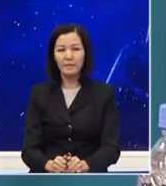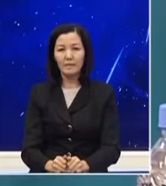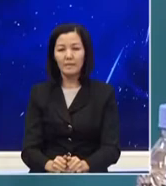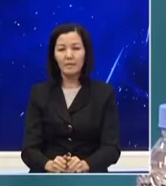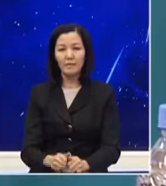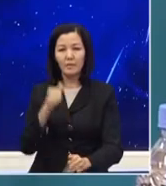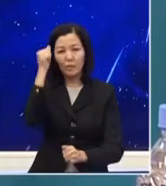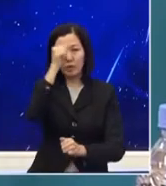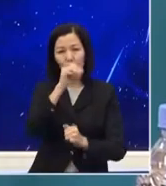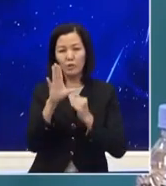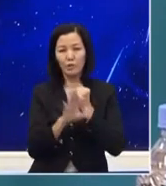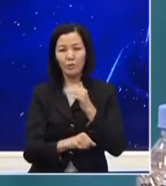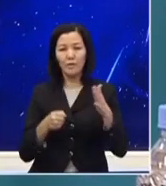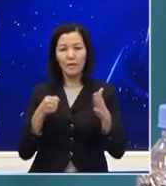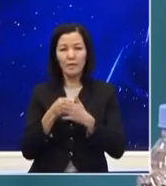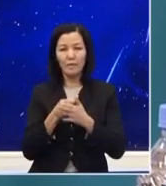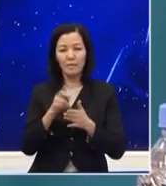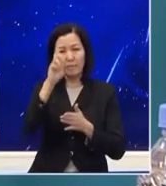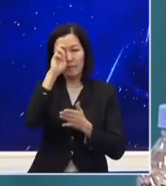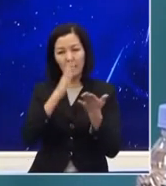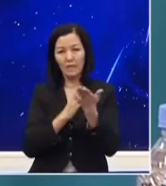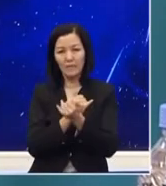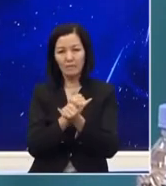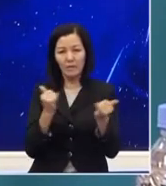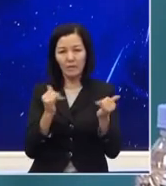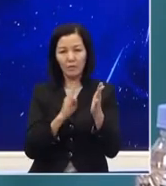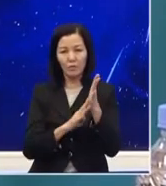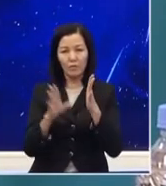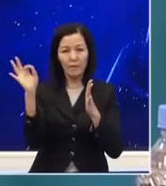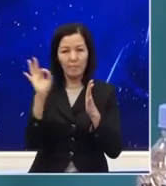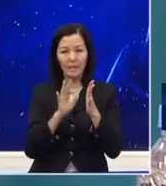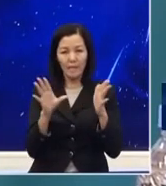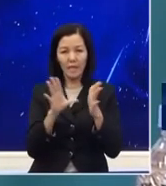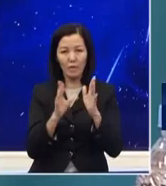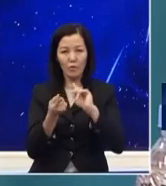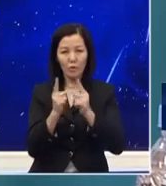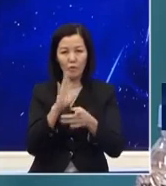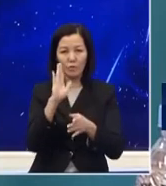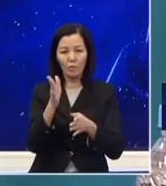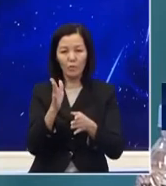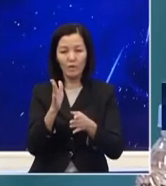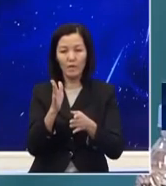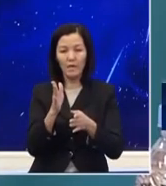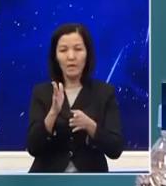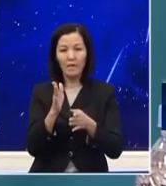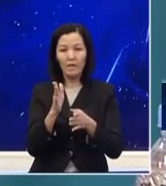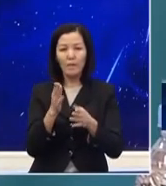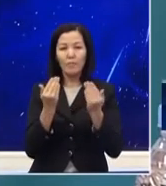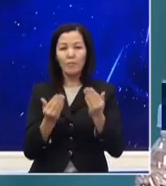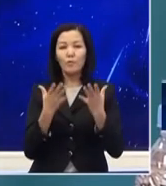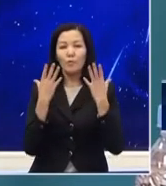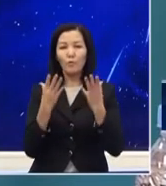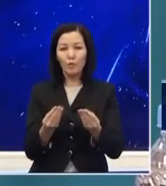Жыл соңына дейін мемлекеттік қызметтердің 90% электрондық форматқа көшілетін болады. Бүгінгі